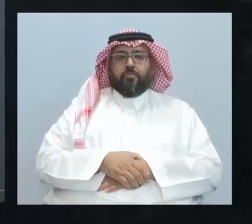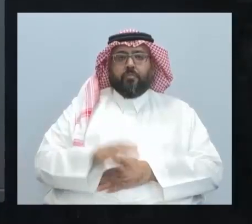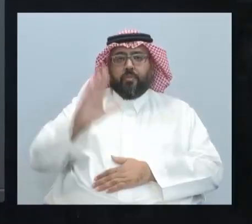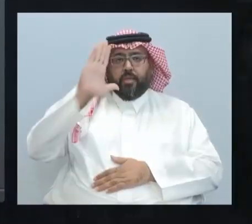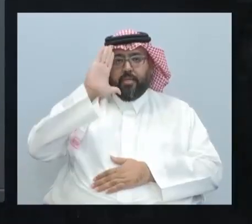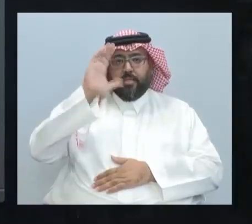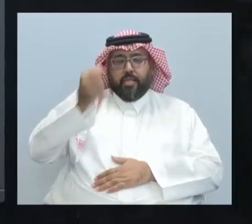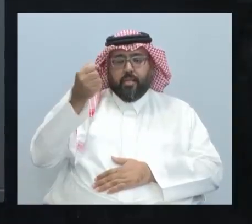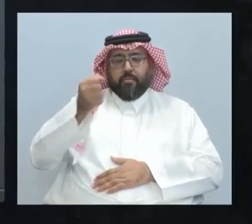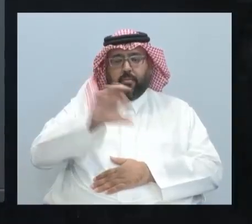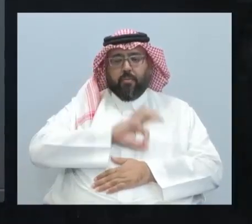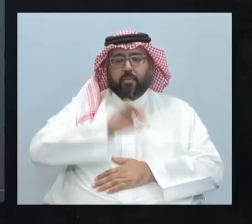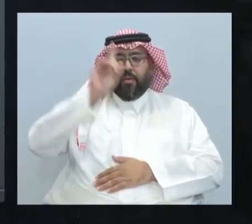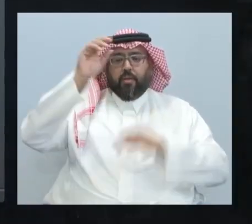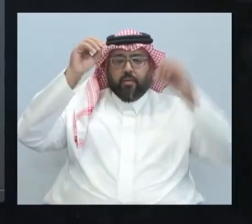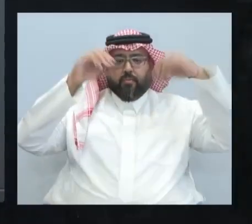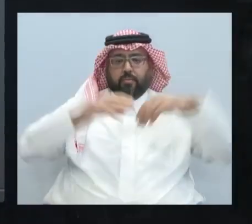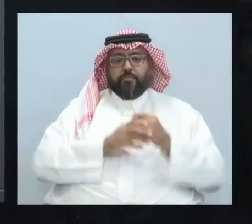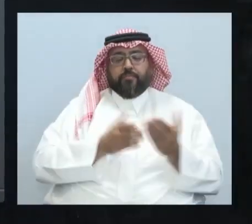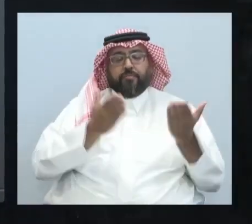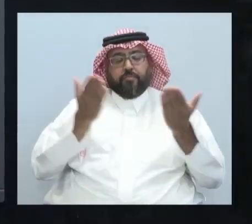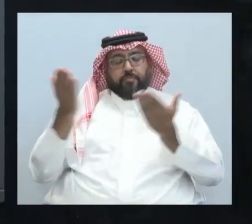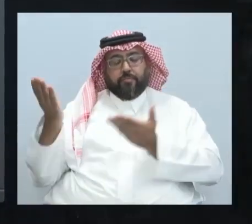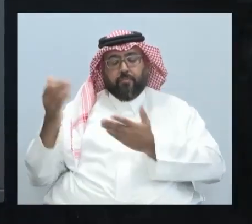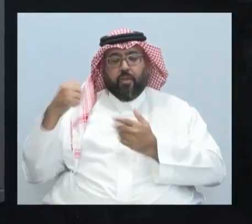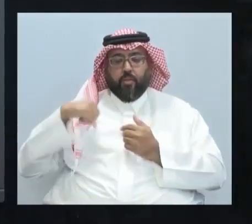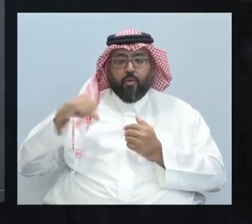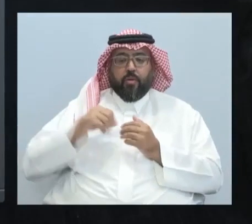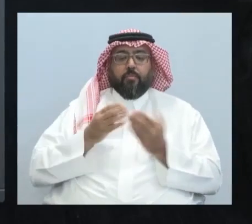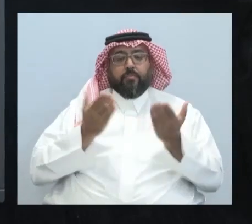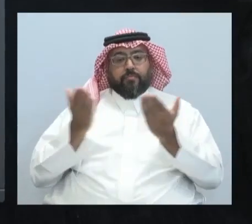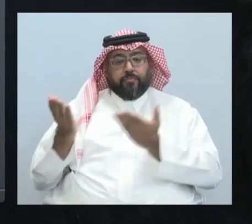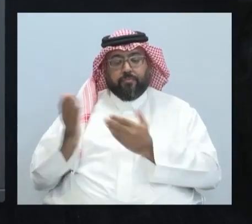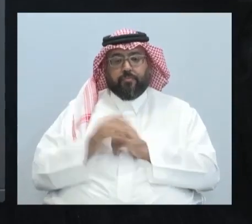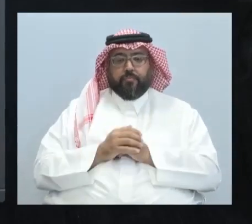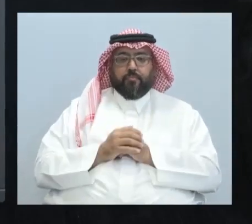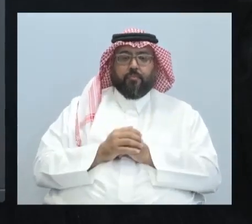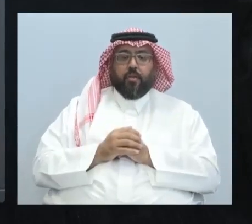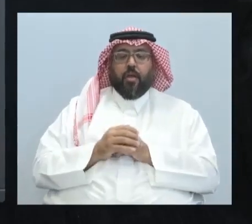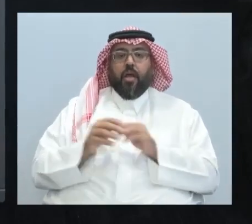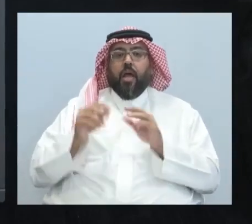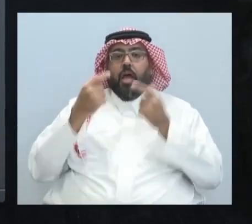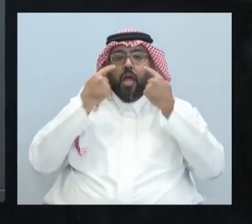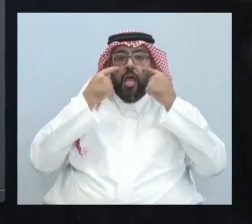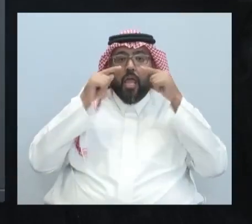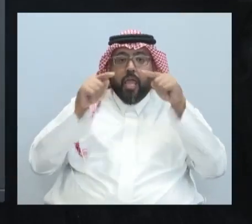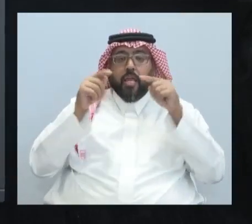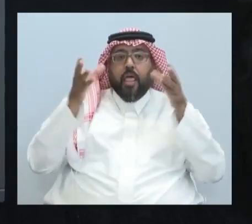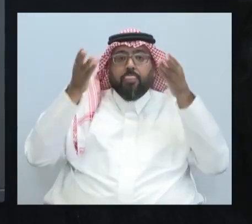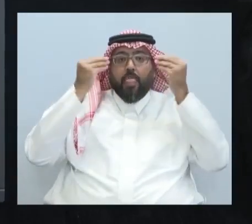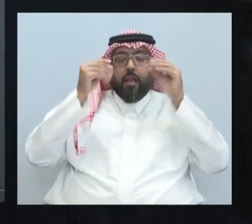السلام عليكم ورحمه الله وبركاته اعزائي الطلاب نرحب بكم مجددا في قنوات عين التعليميه